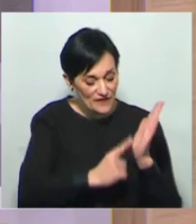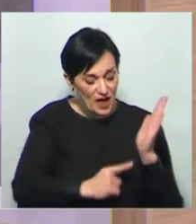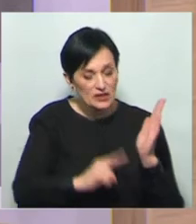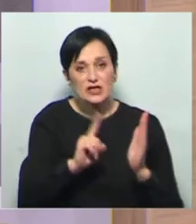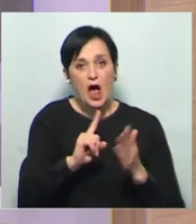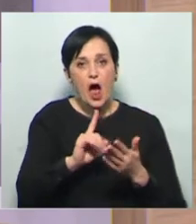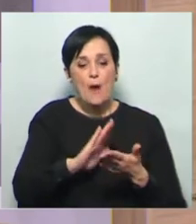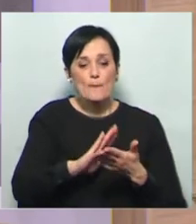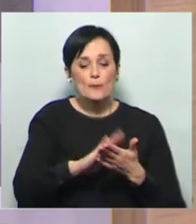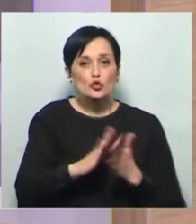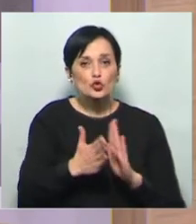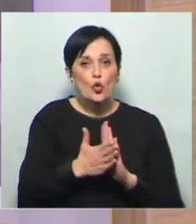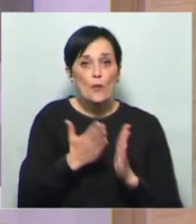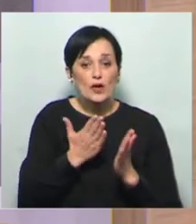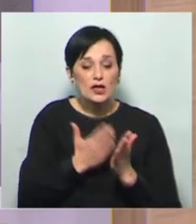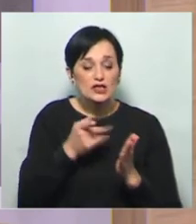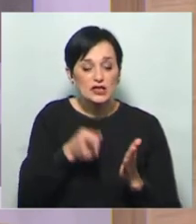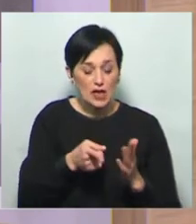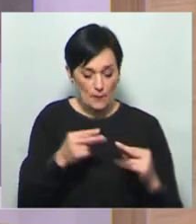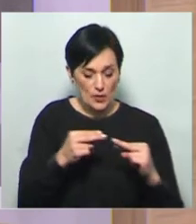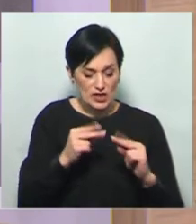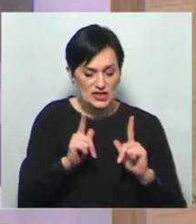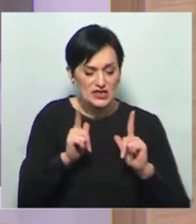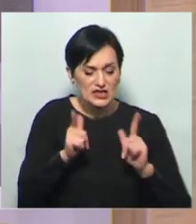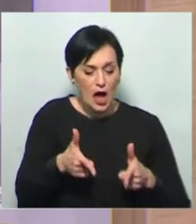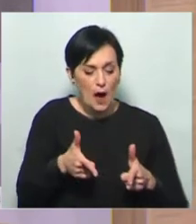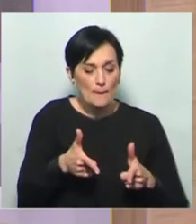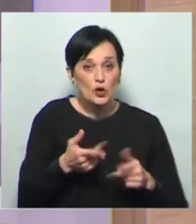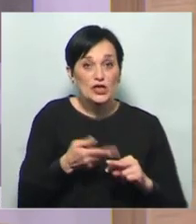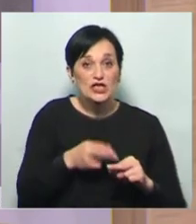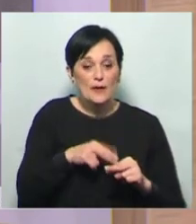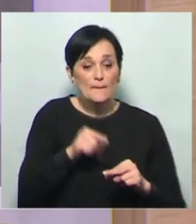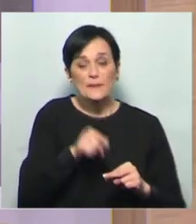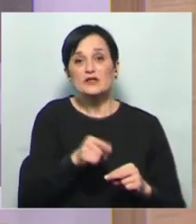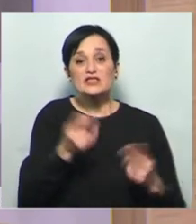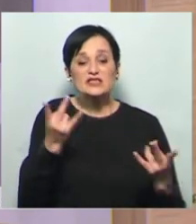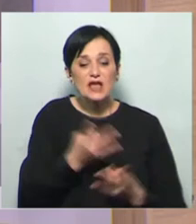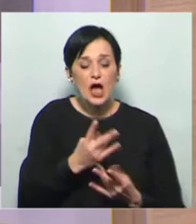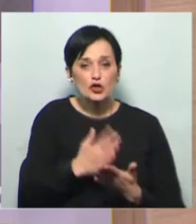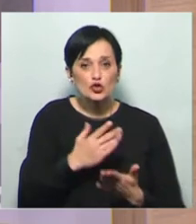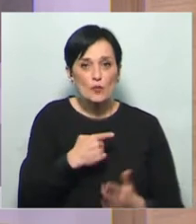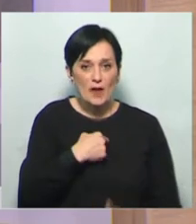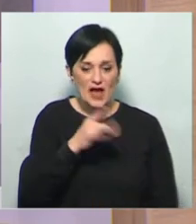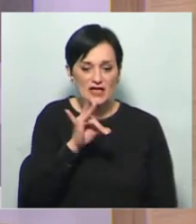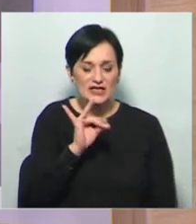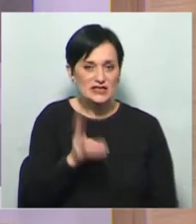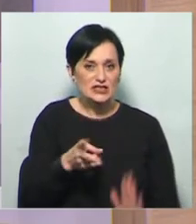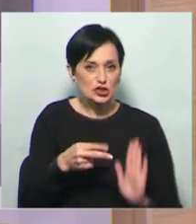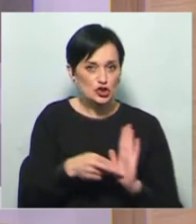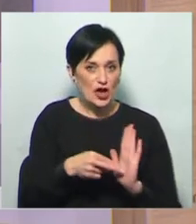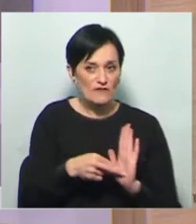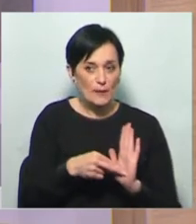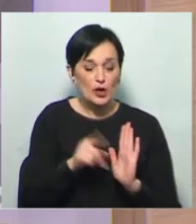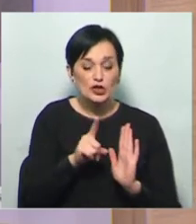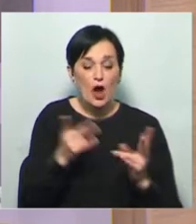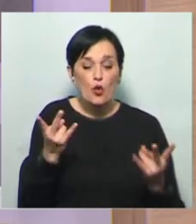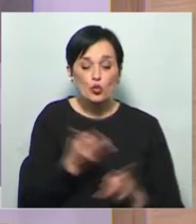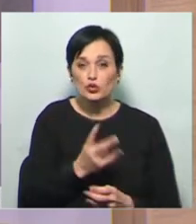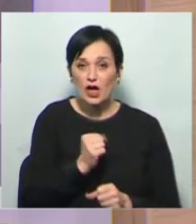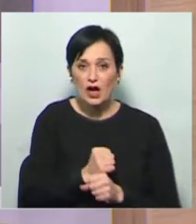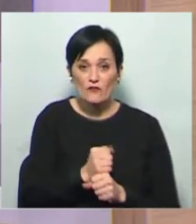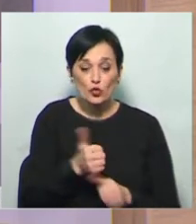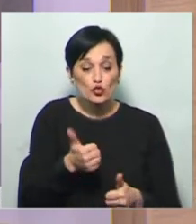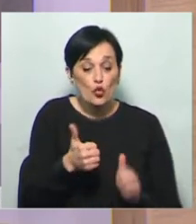რა რუტინაა იმის დამადასტურებელი, უფრო სწორედ იმისთვის საჭირო, რომ მე რისკები შევაფასო. რა უნდა გავაკეთოთ,